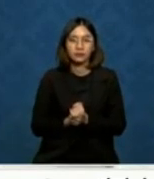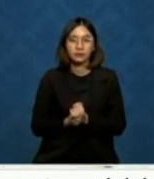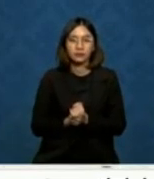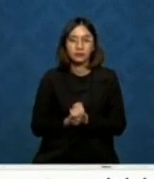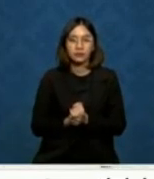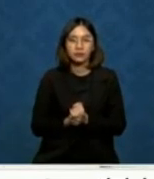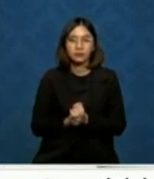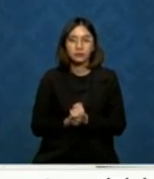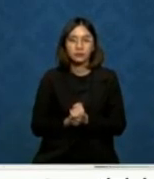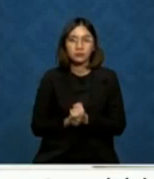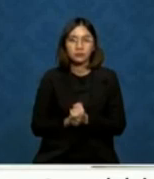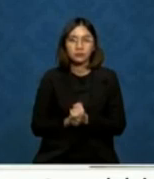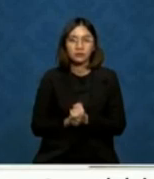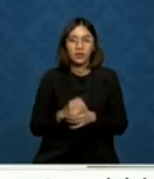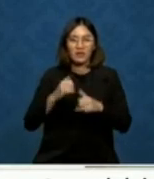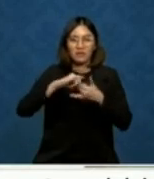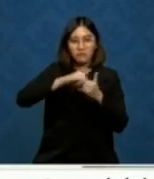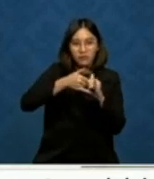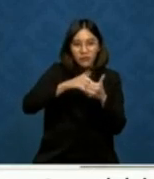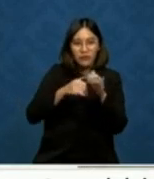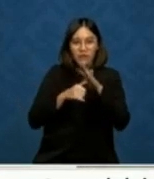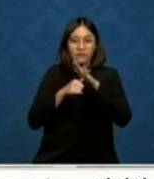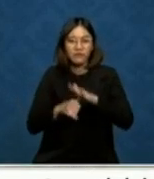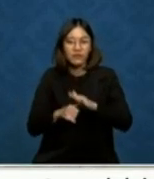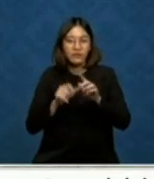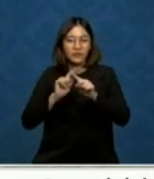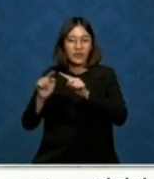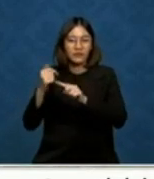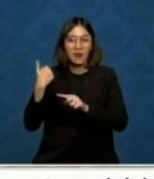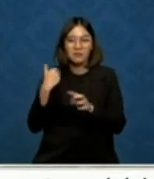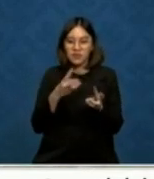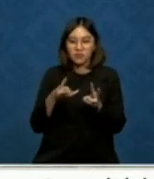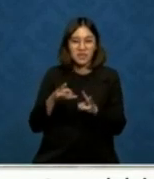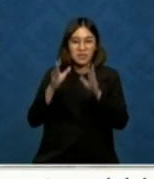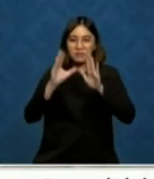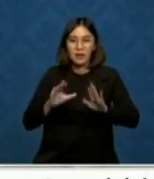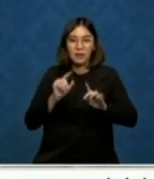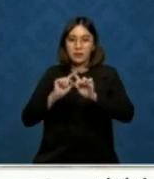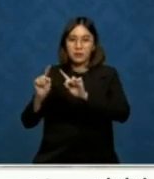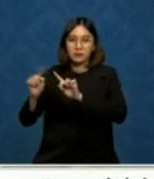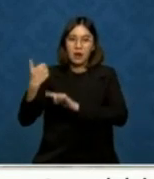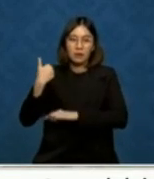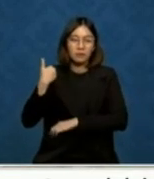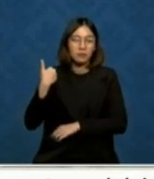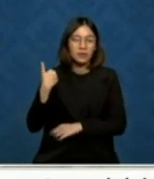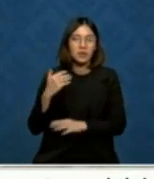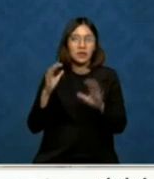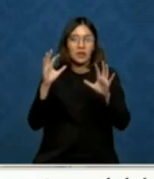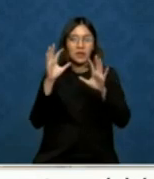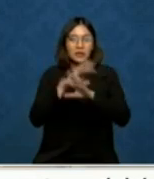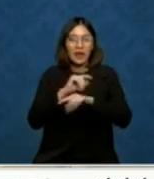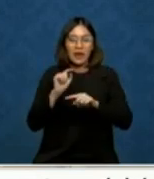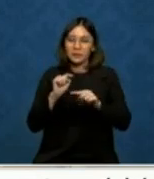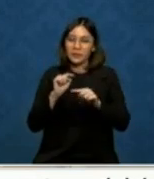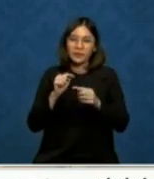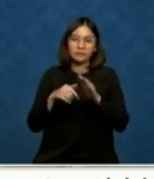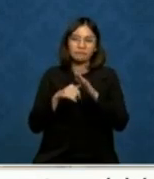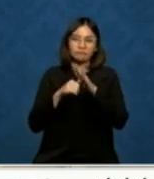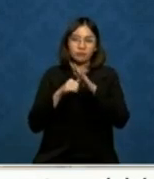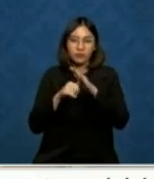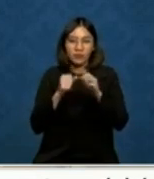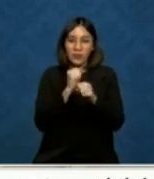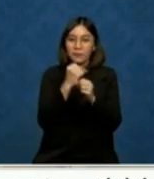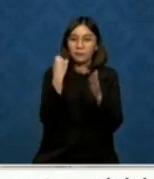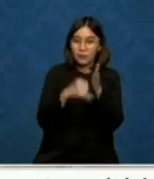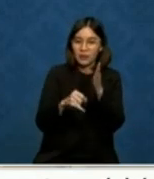การล่วงละเมิดทางเพศเนี่ยมันมีอยู่หลายรูปแบบที่เป็นถือว่าเป็นอาชญากรรมหรือเป็นกระท